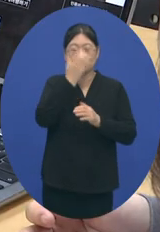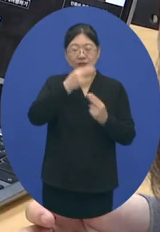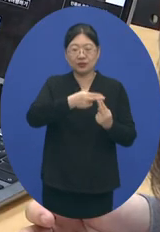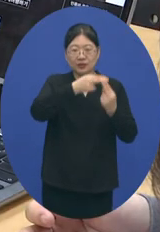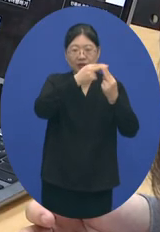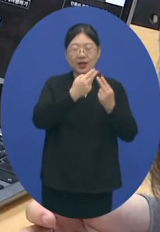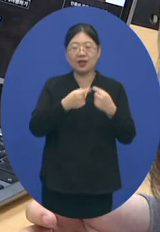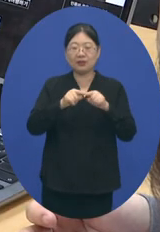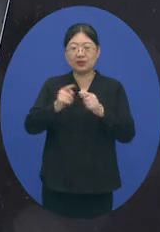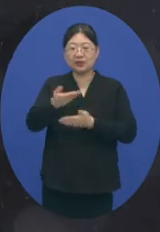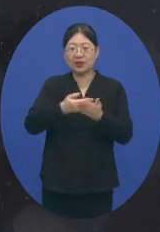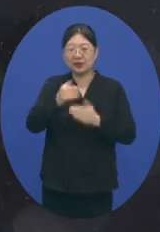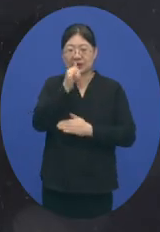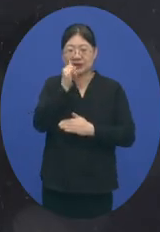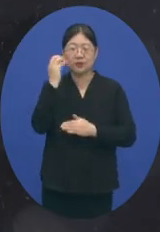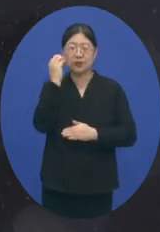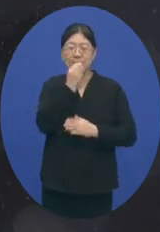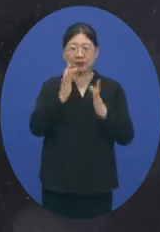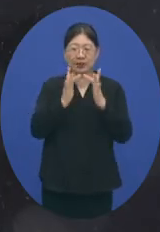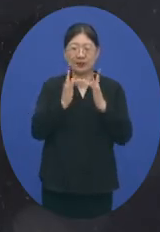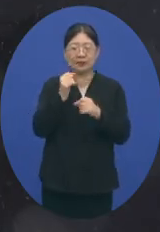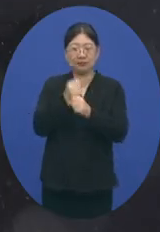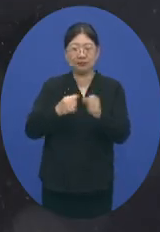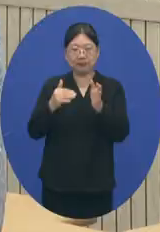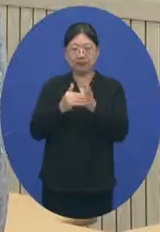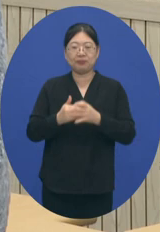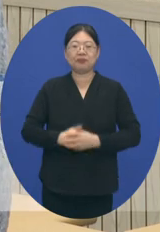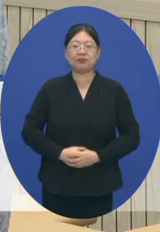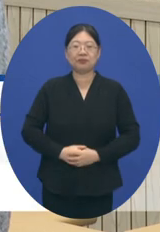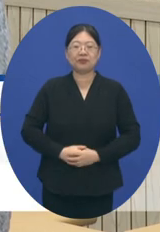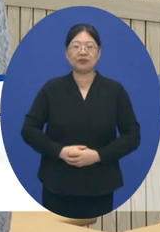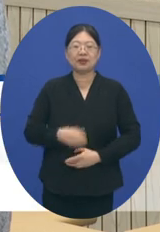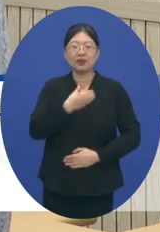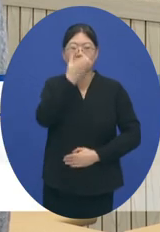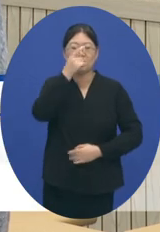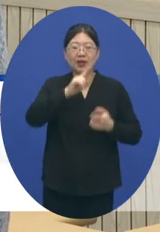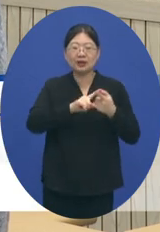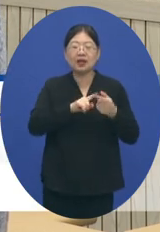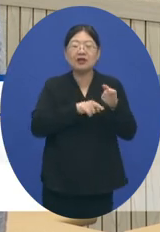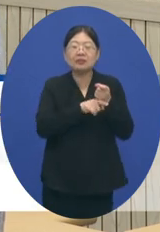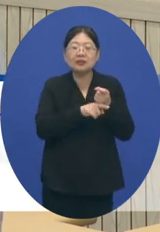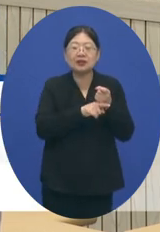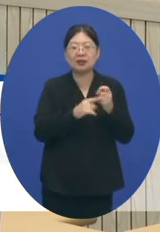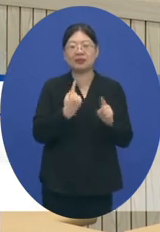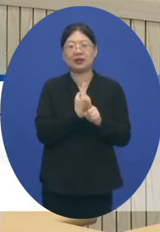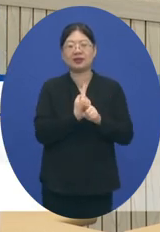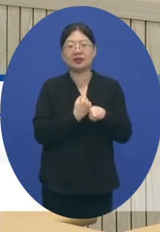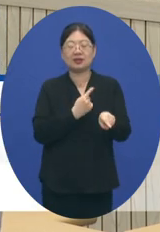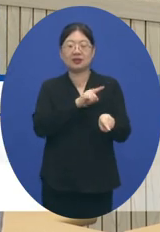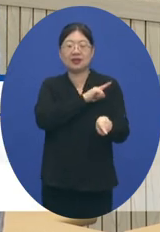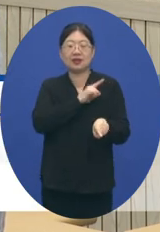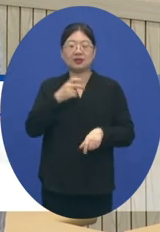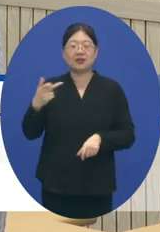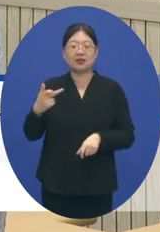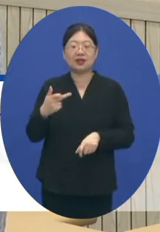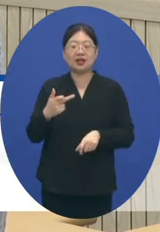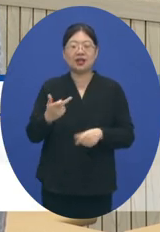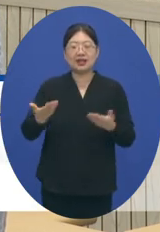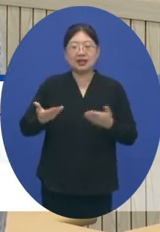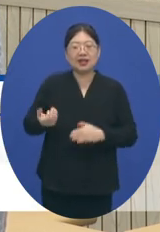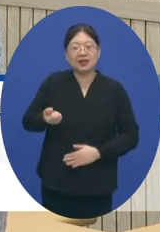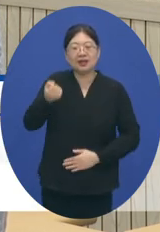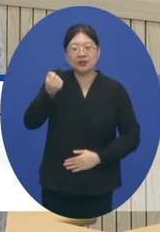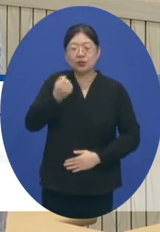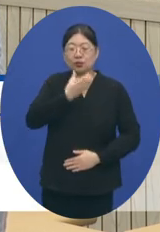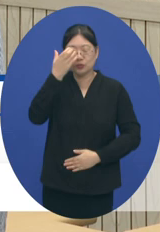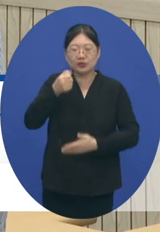저장하고 공유할 수 있는 홈페이지도 만들었습니다. 꿈이라는 거에 대한 정의 자체가 달라졌다는 게 제일 컸고, 어떤 직업으로서 꿈을